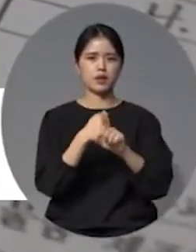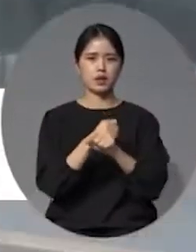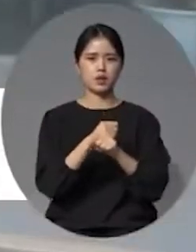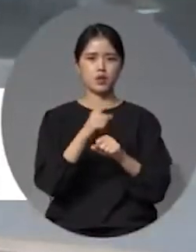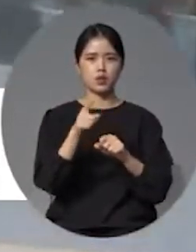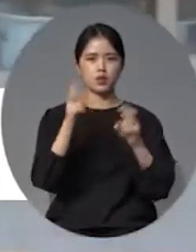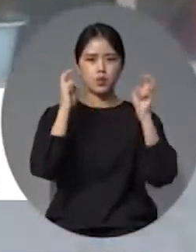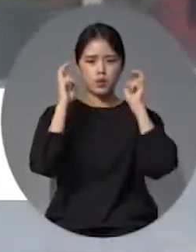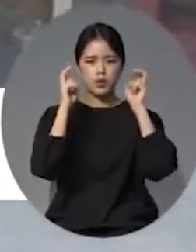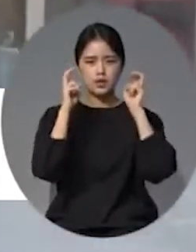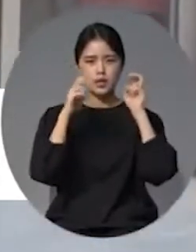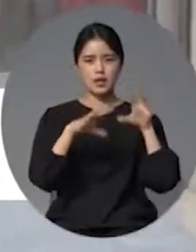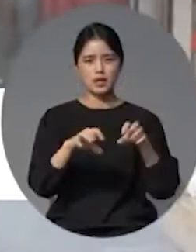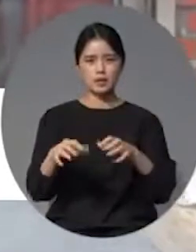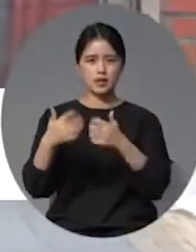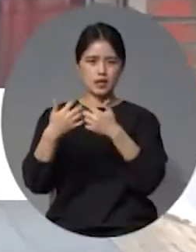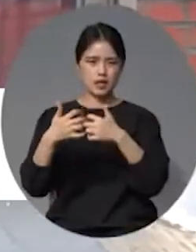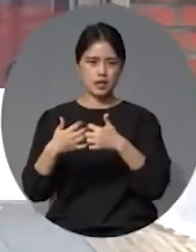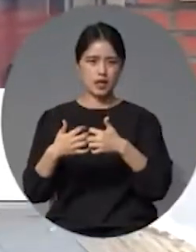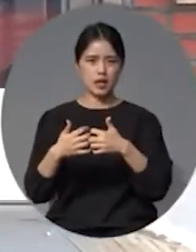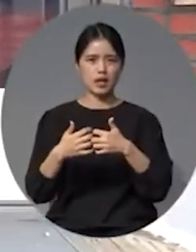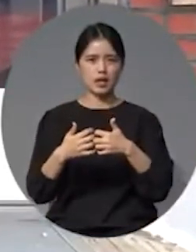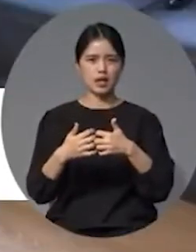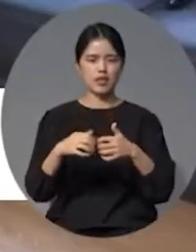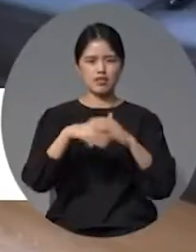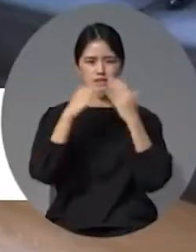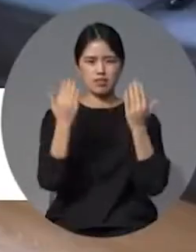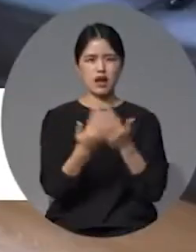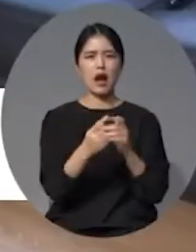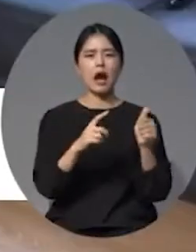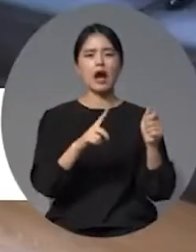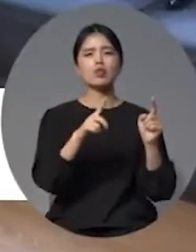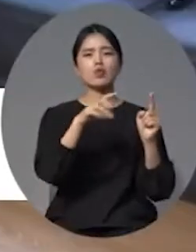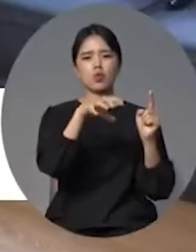해당 업체 발마사지기가 납품을 사실상 싹쓸이했습니다.